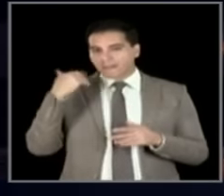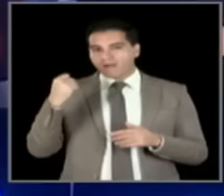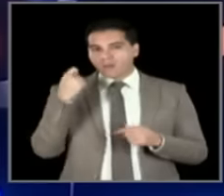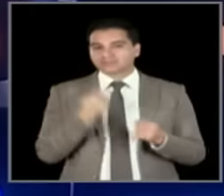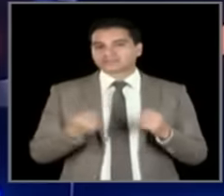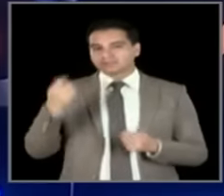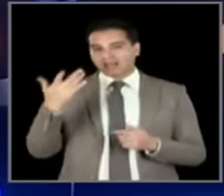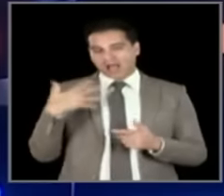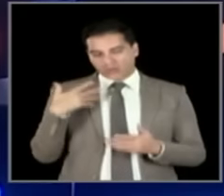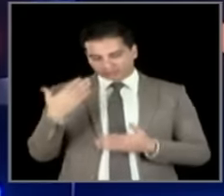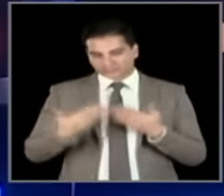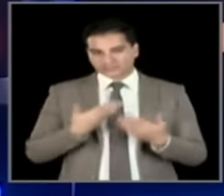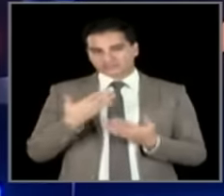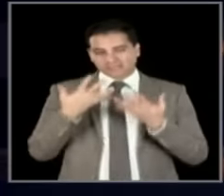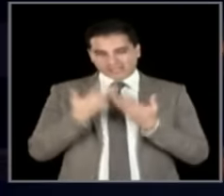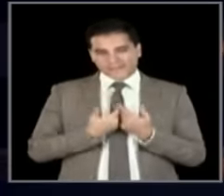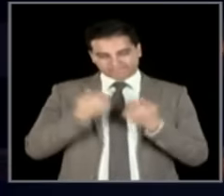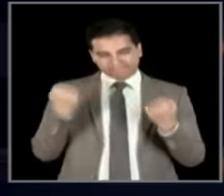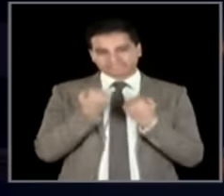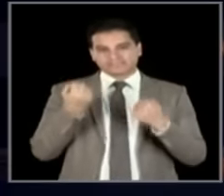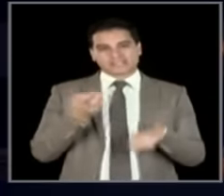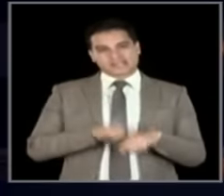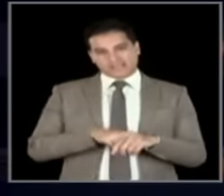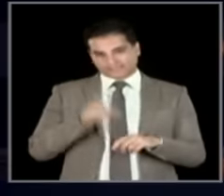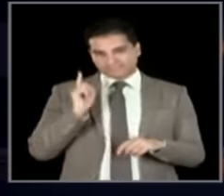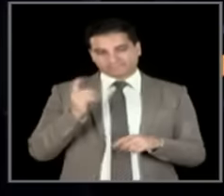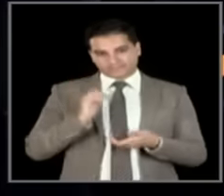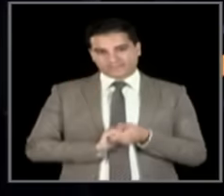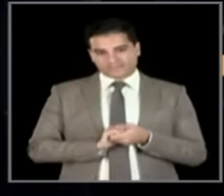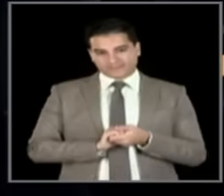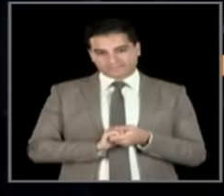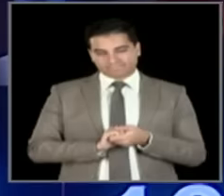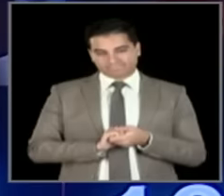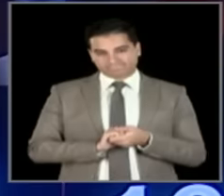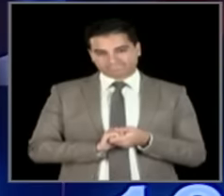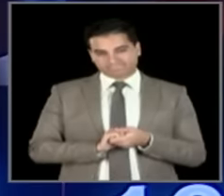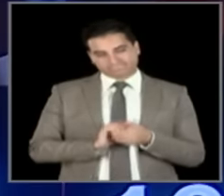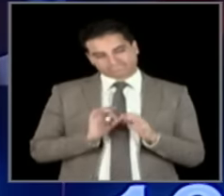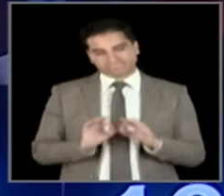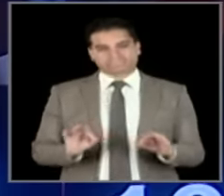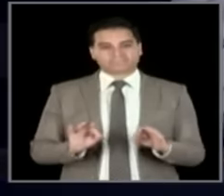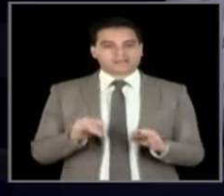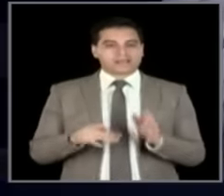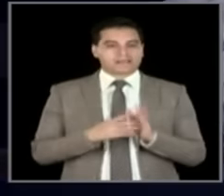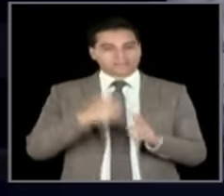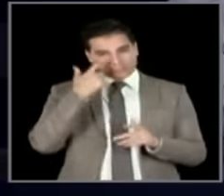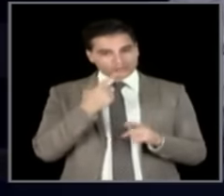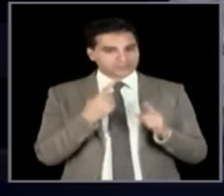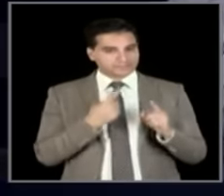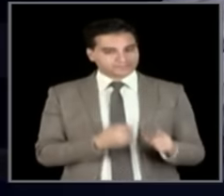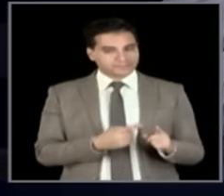بالمرة، محتاجين تعيدوا حساباتكم تاني يا سعاد. اتفقنا؟ أكيد. جامعة عين